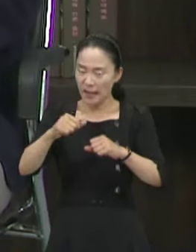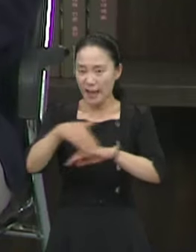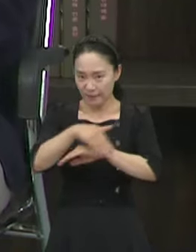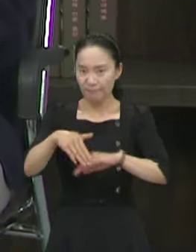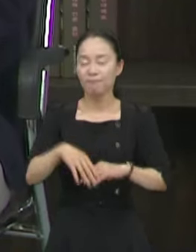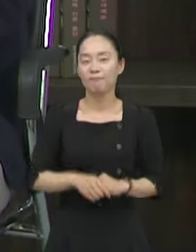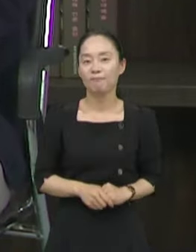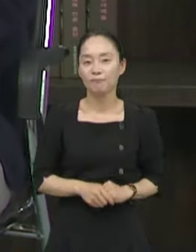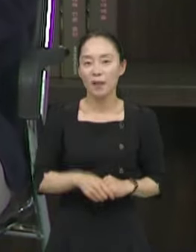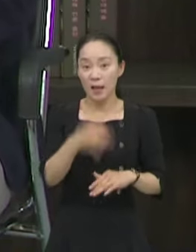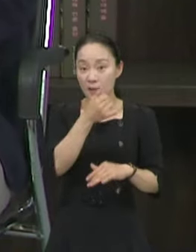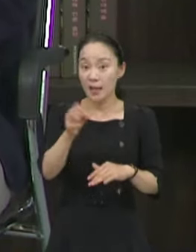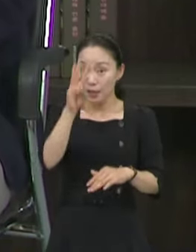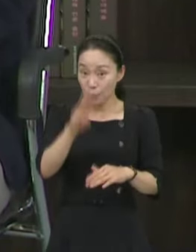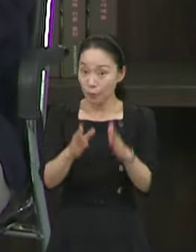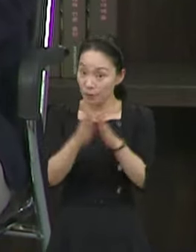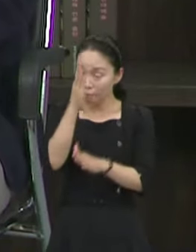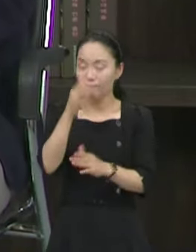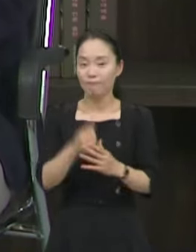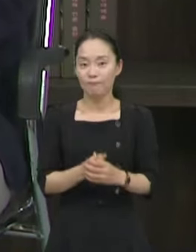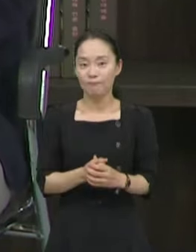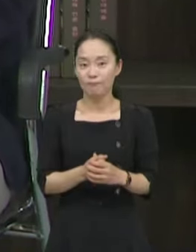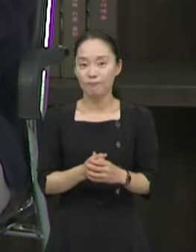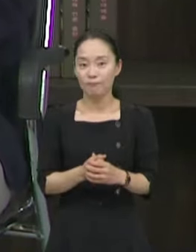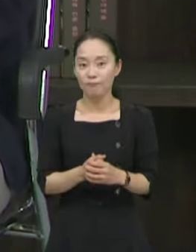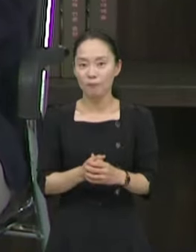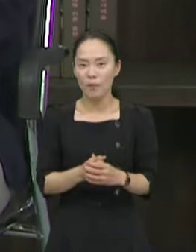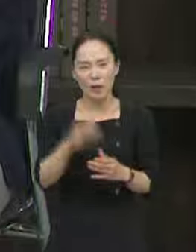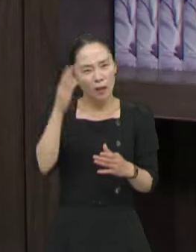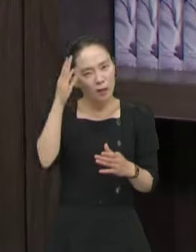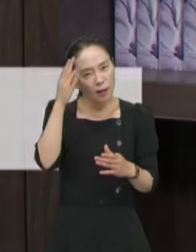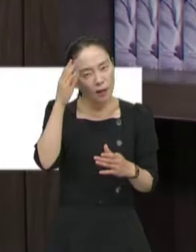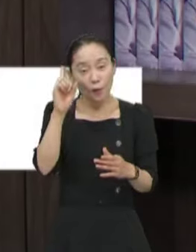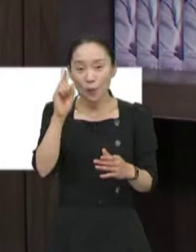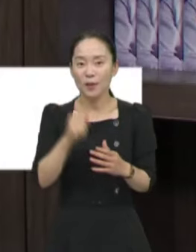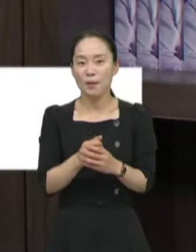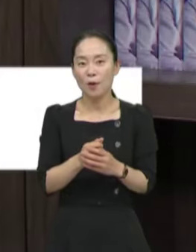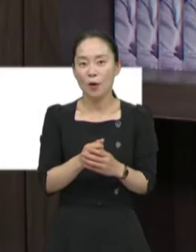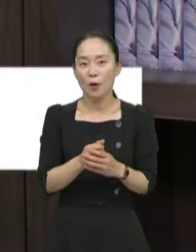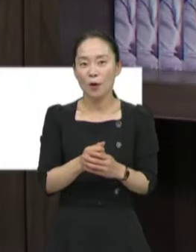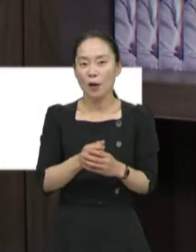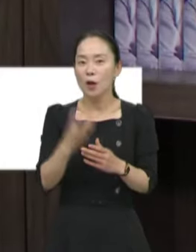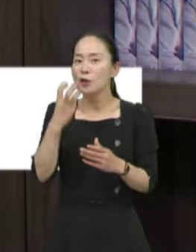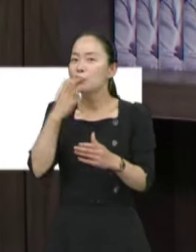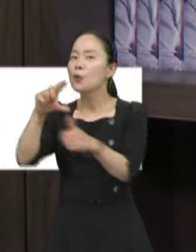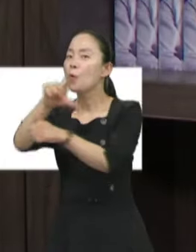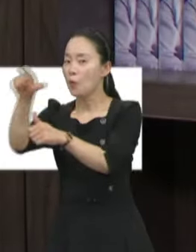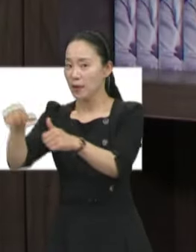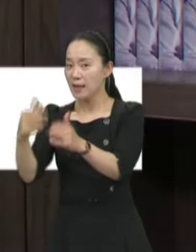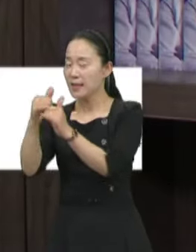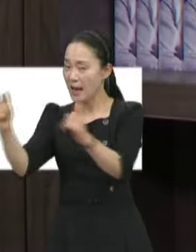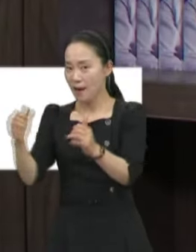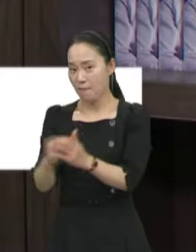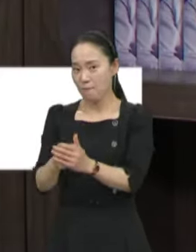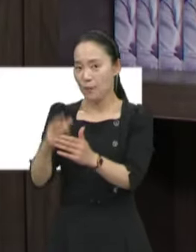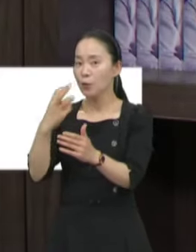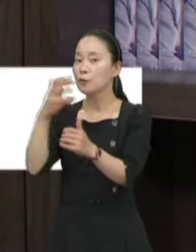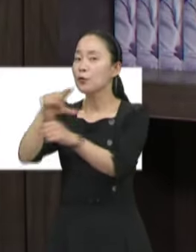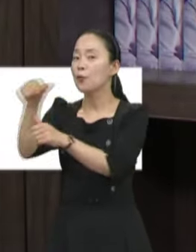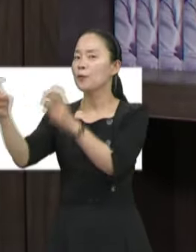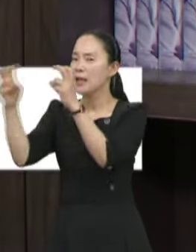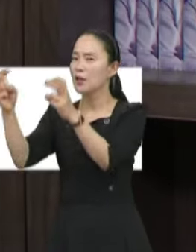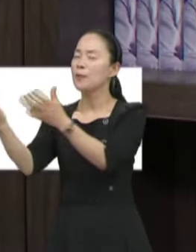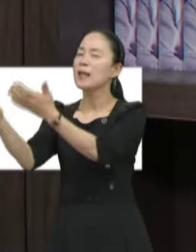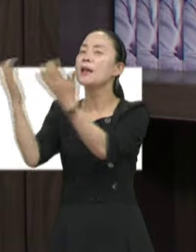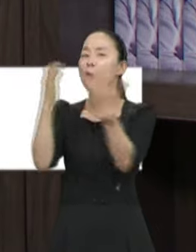하면 이제 세종시는 원래 기대했던 바는 수도권의 인구와 또 기업이 많이 이제